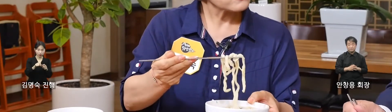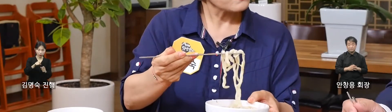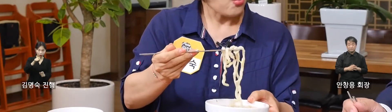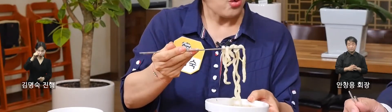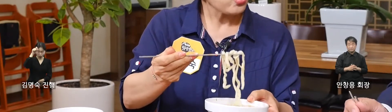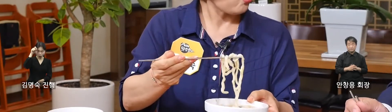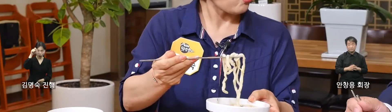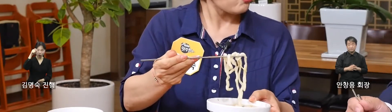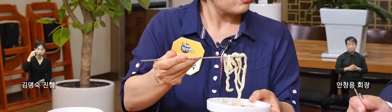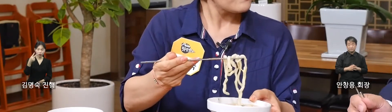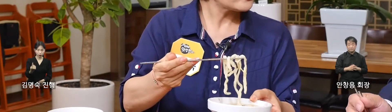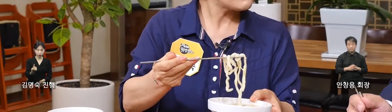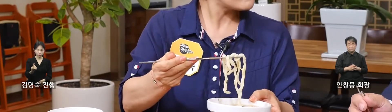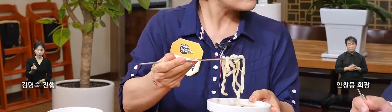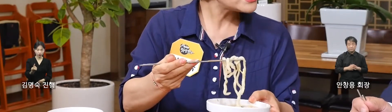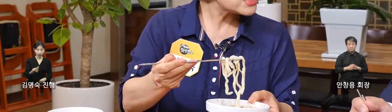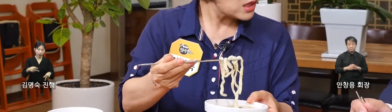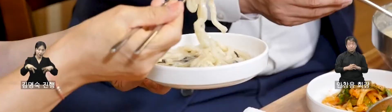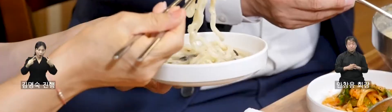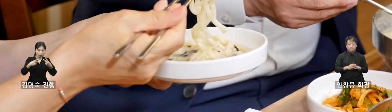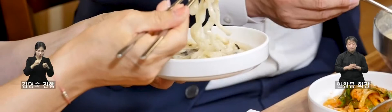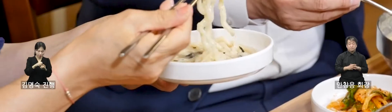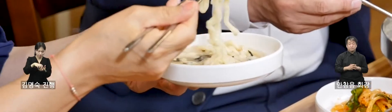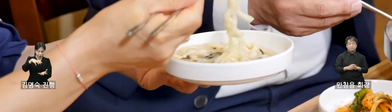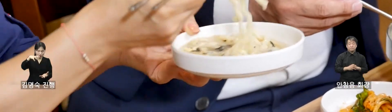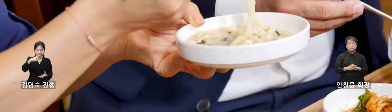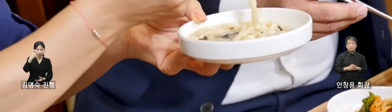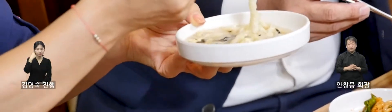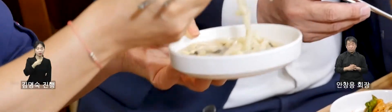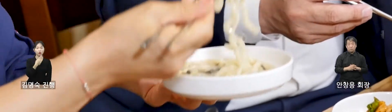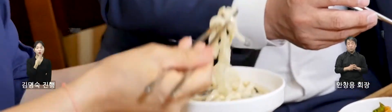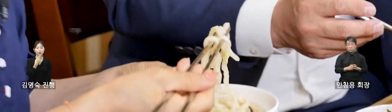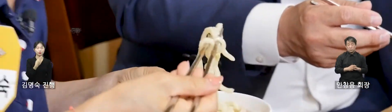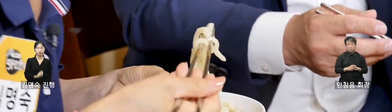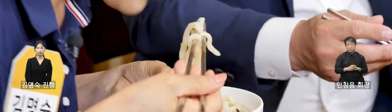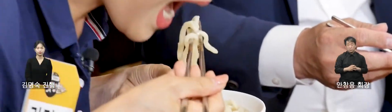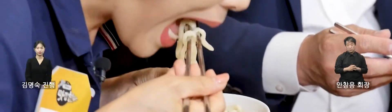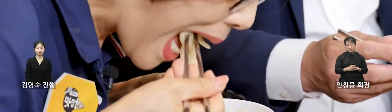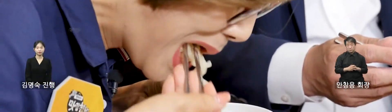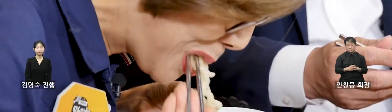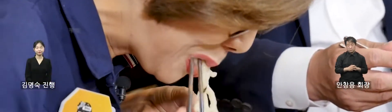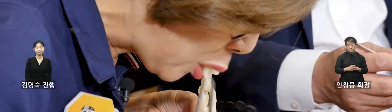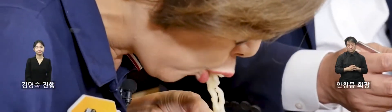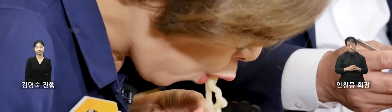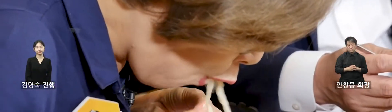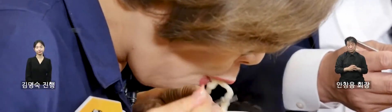지나 먹어도 면이 뿔지를 않는다고 하시더라고요.